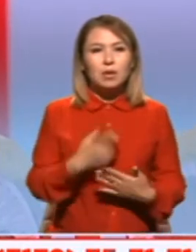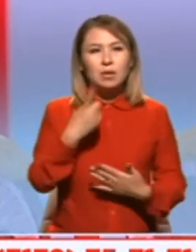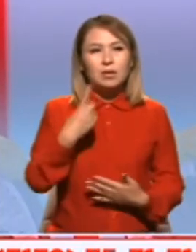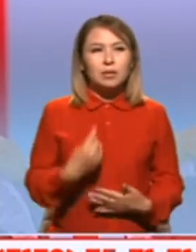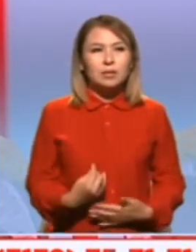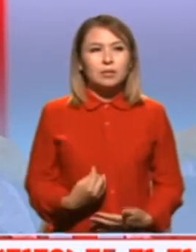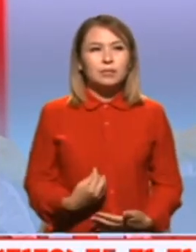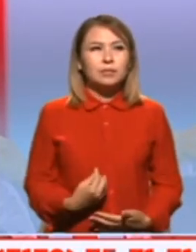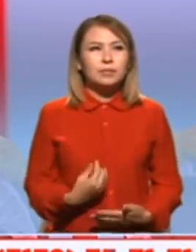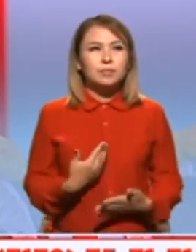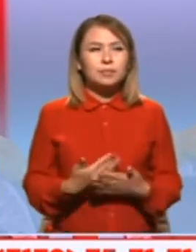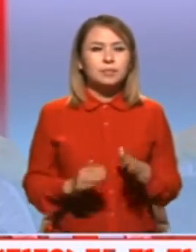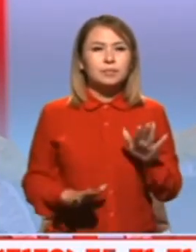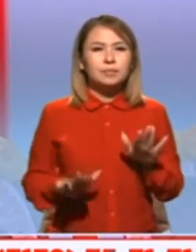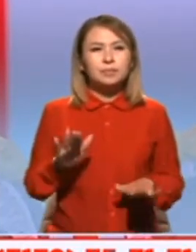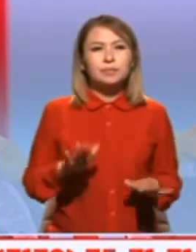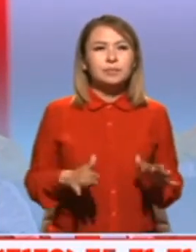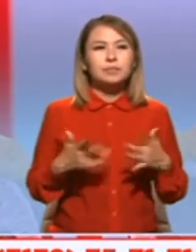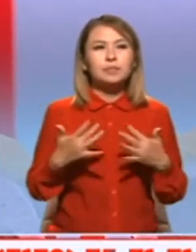қанша шығады? Жалпы салмағыңыз қанша?